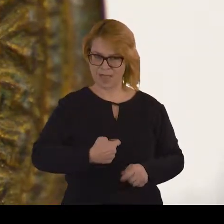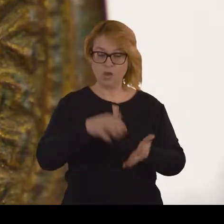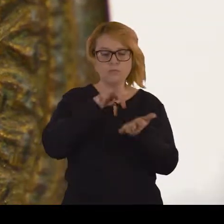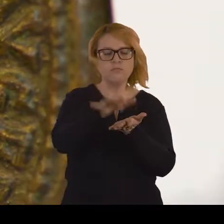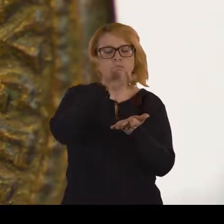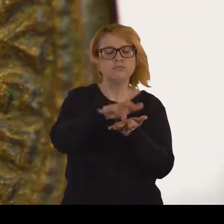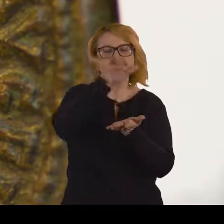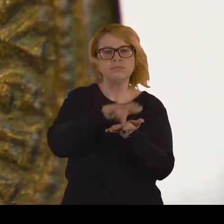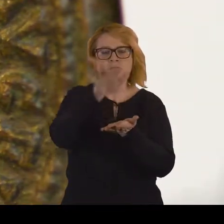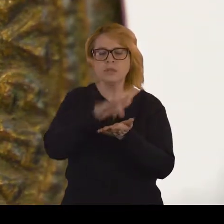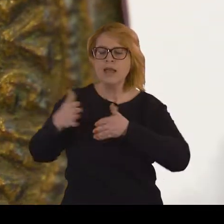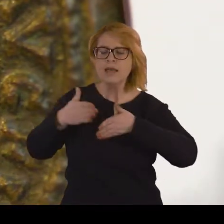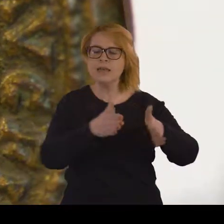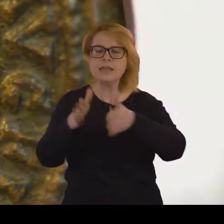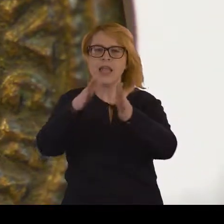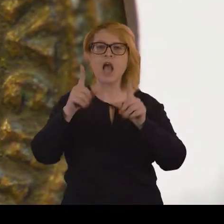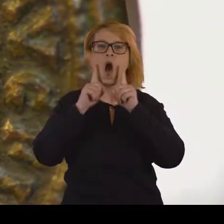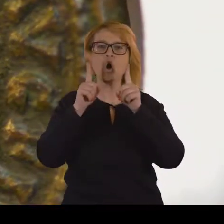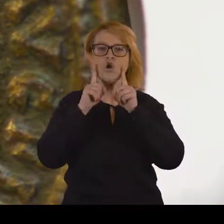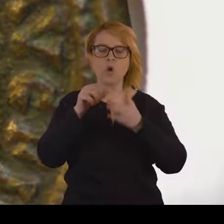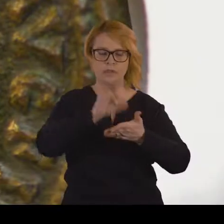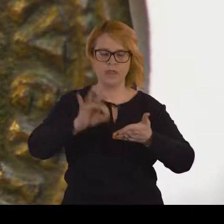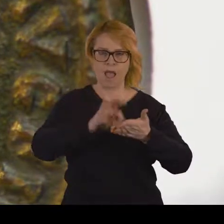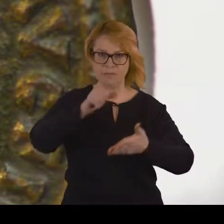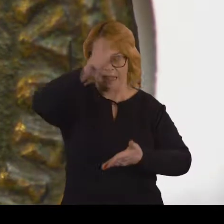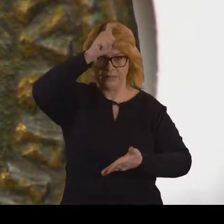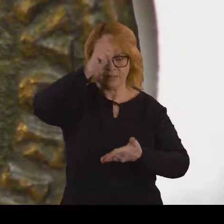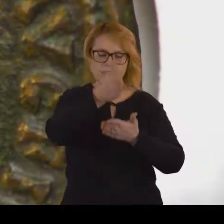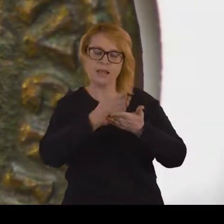pozdĺž rieky Hron napísal Marcus Aurelius aj časť